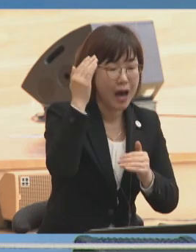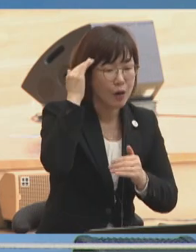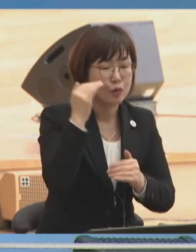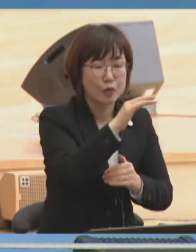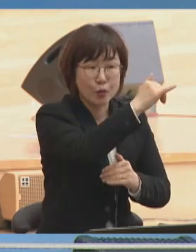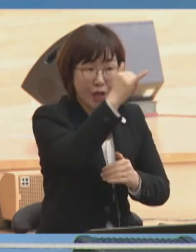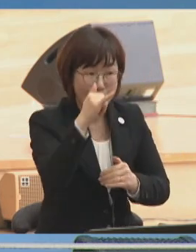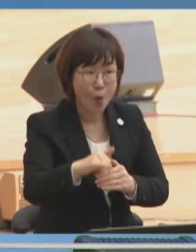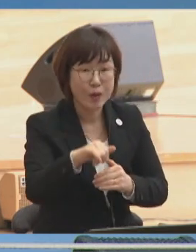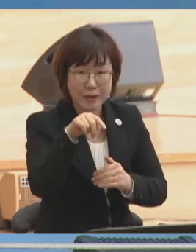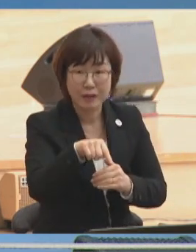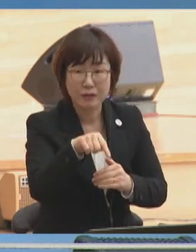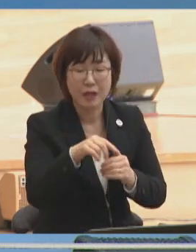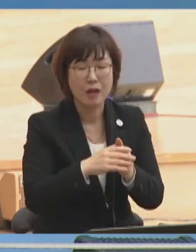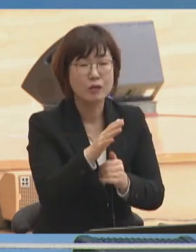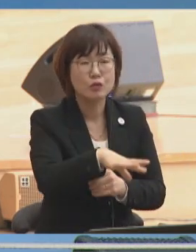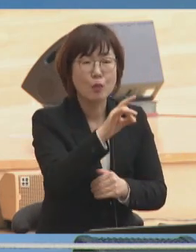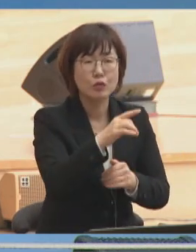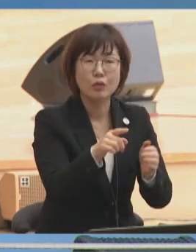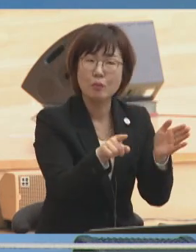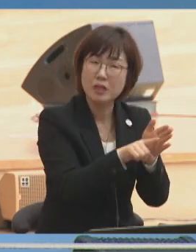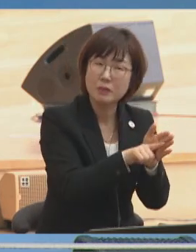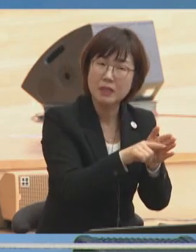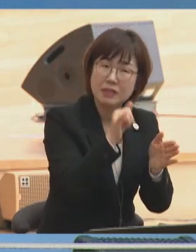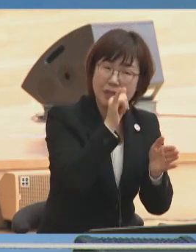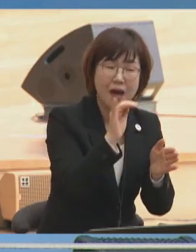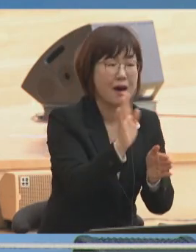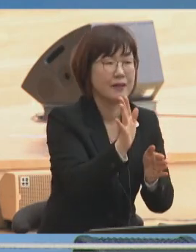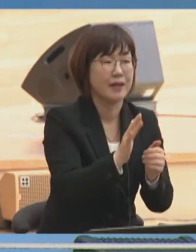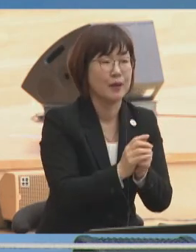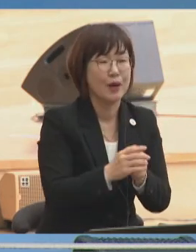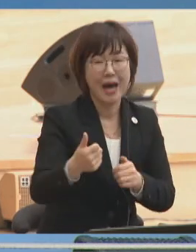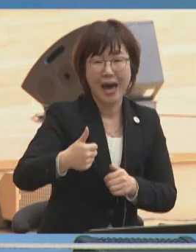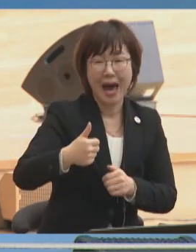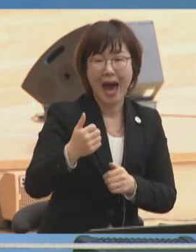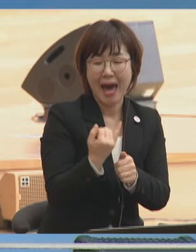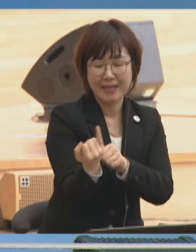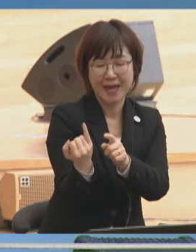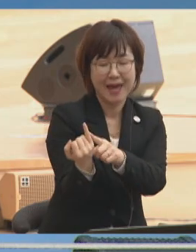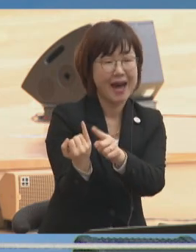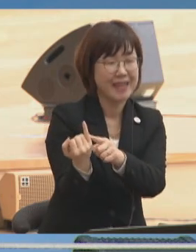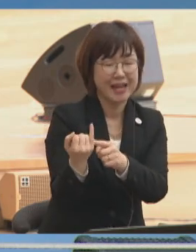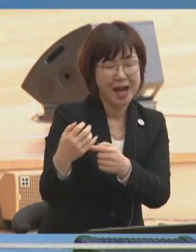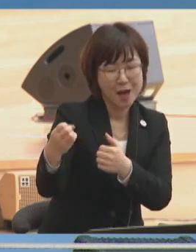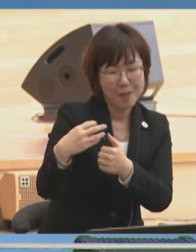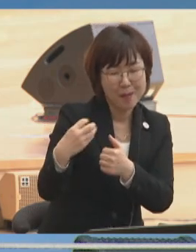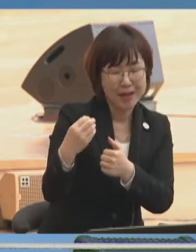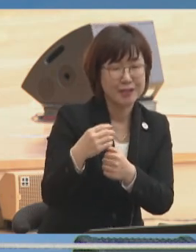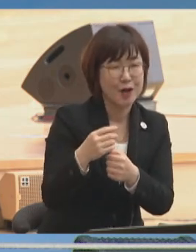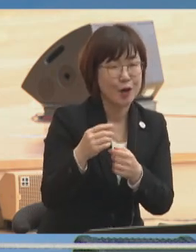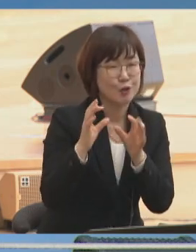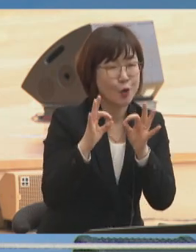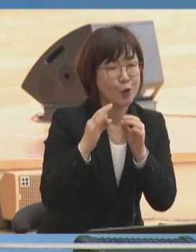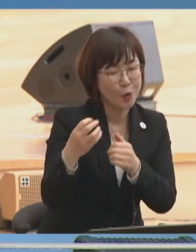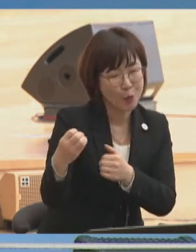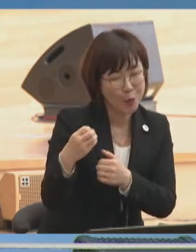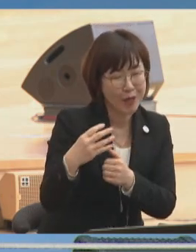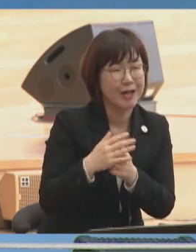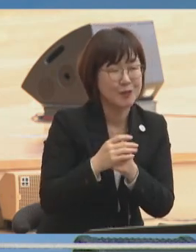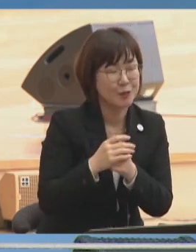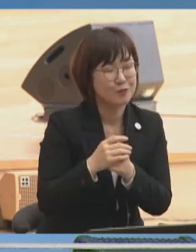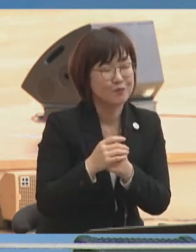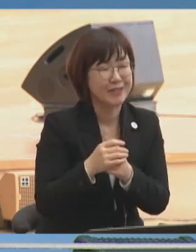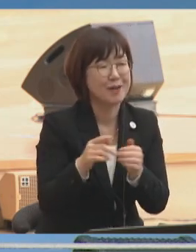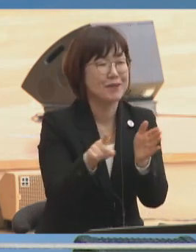일인데 이분이 처음부터 그리스도인이냐? 아니에요. 아내로부터 전도를 받았죠. 아내는 김영애 권사님,